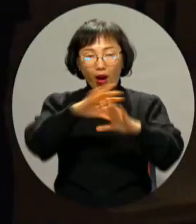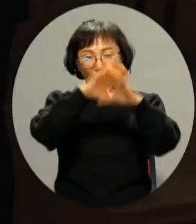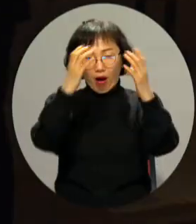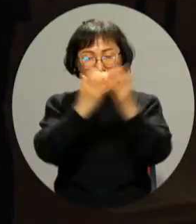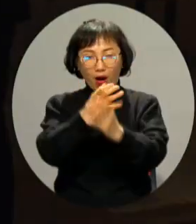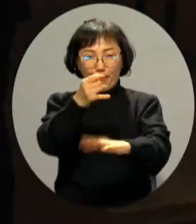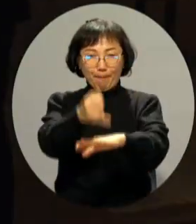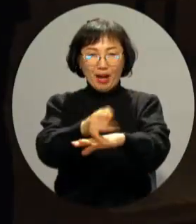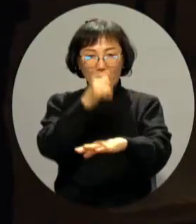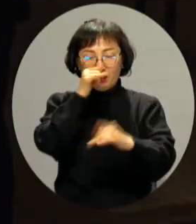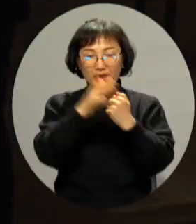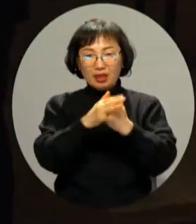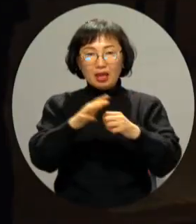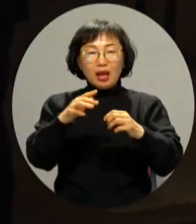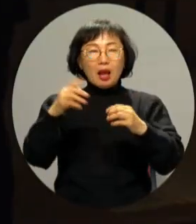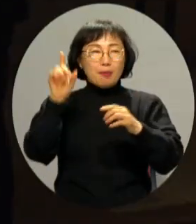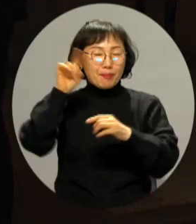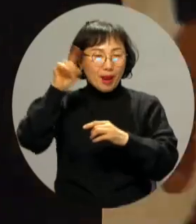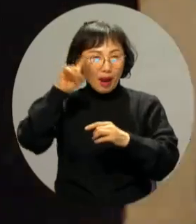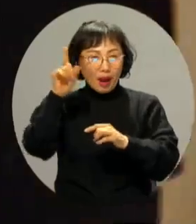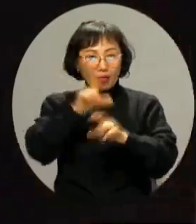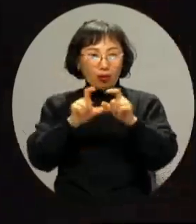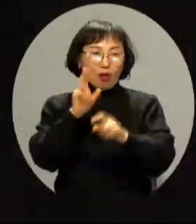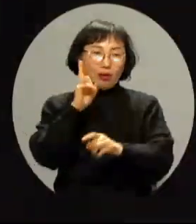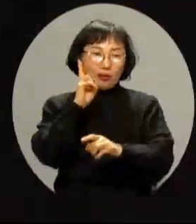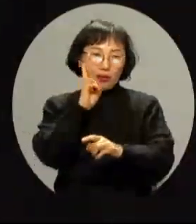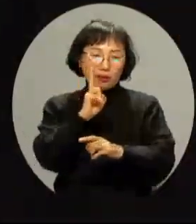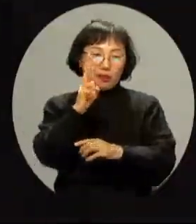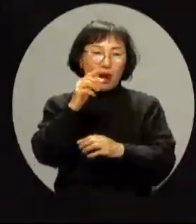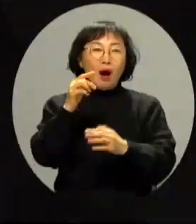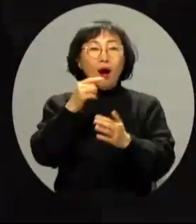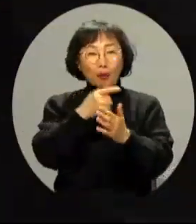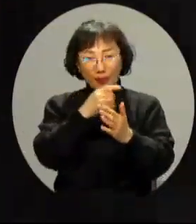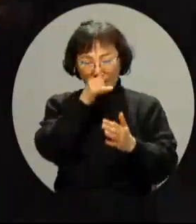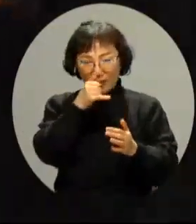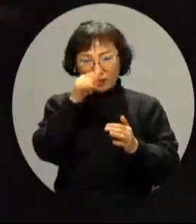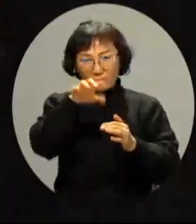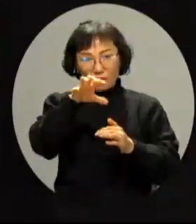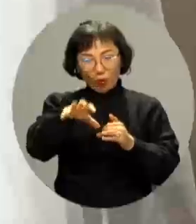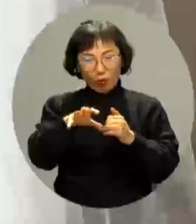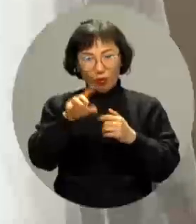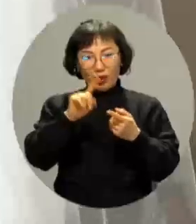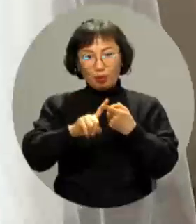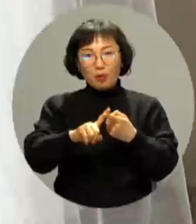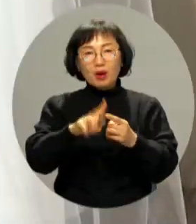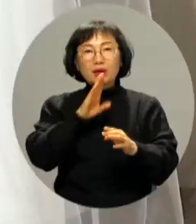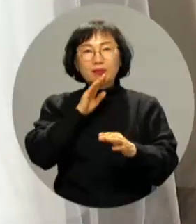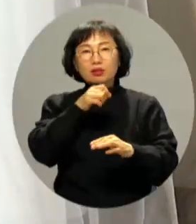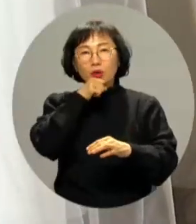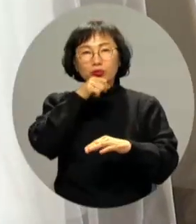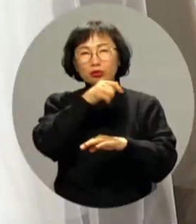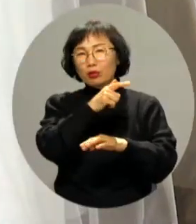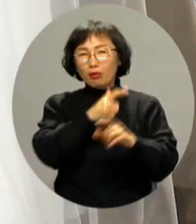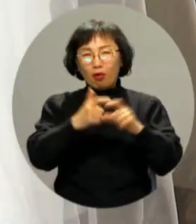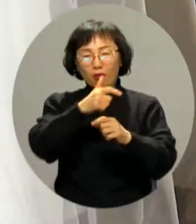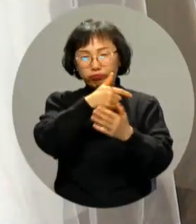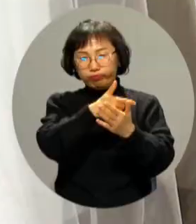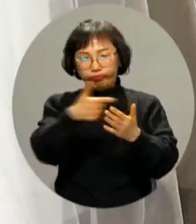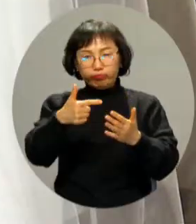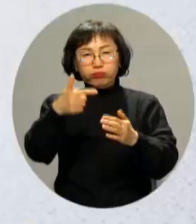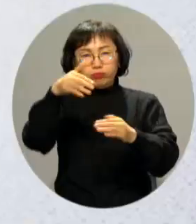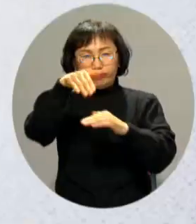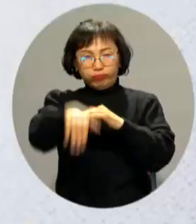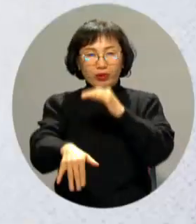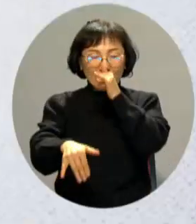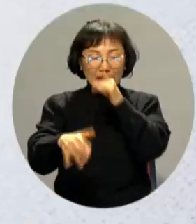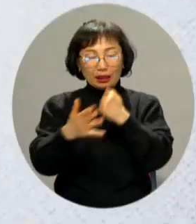해마다 더 악화되는 양상 출산율에 영향을 미치는 관련 지표 역시 급락하고 있어 우려를 더하고 있습니다